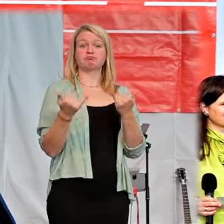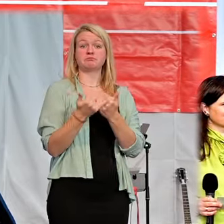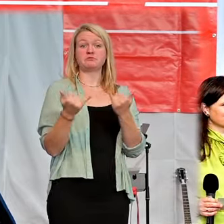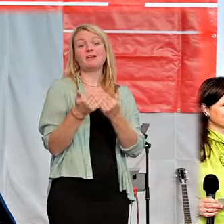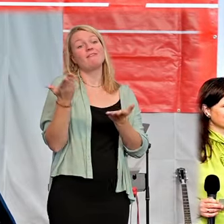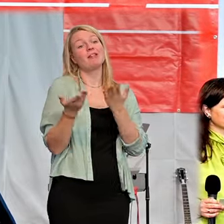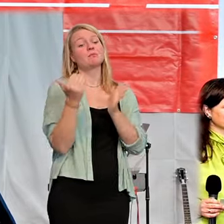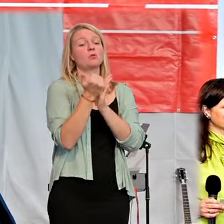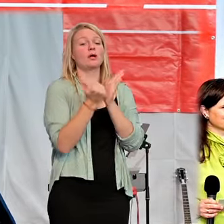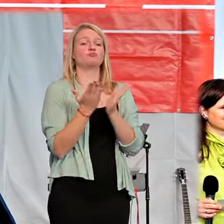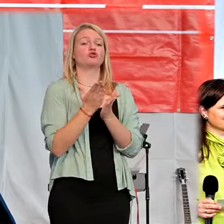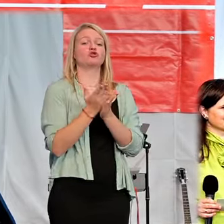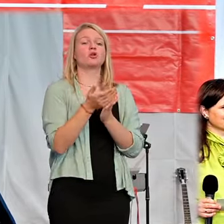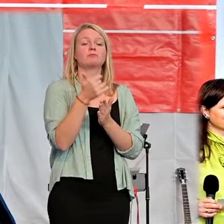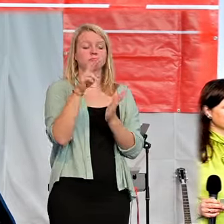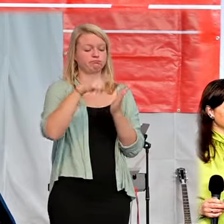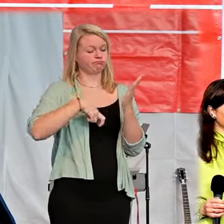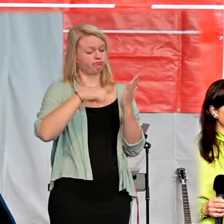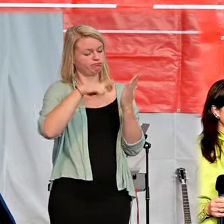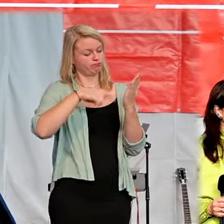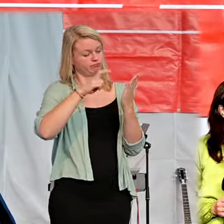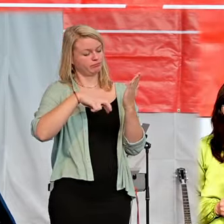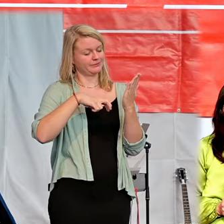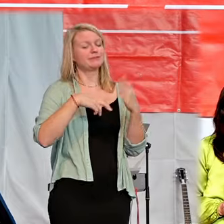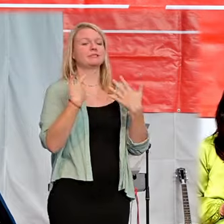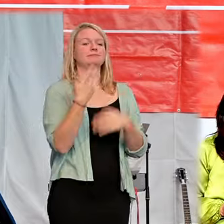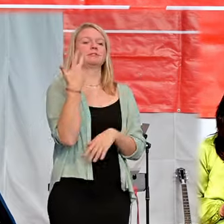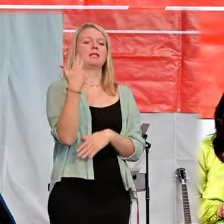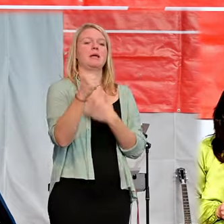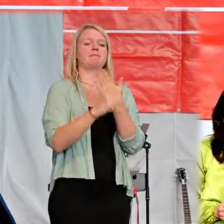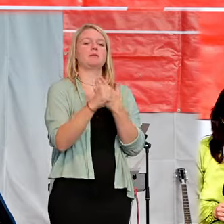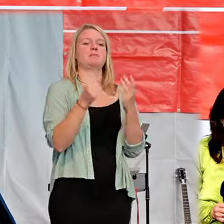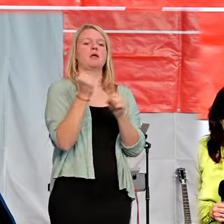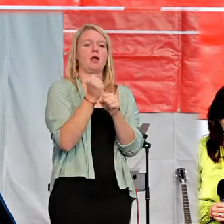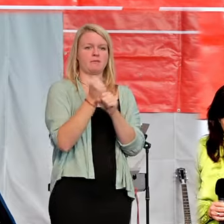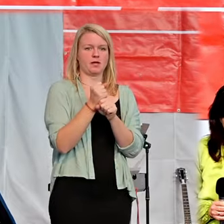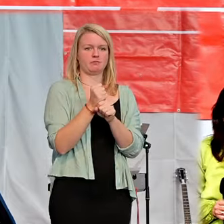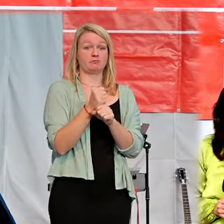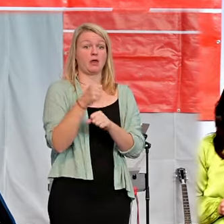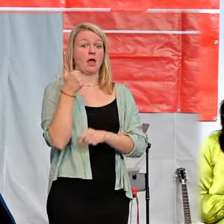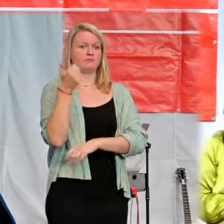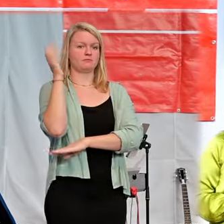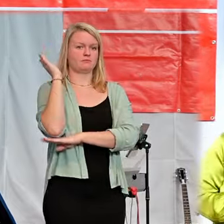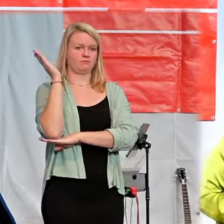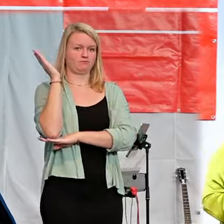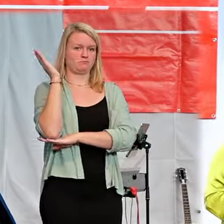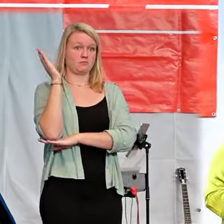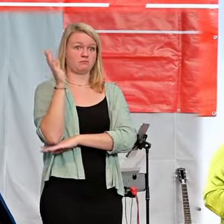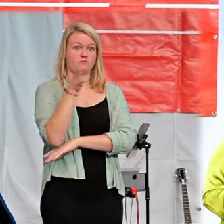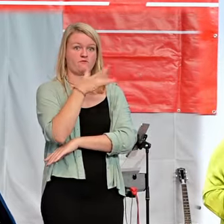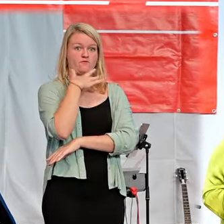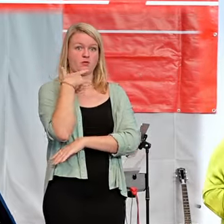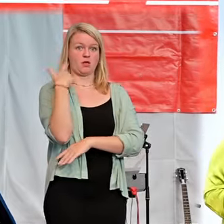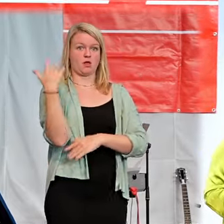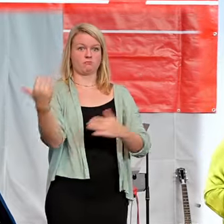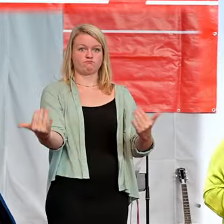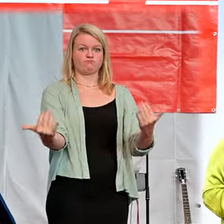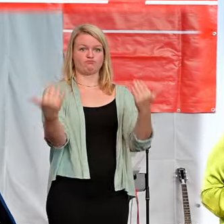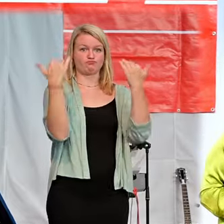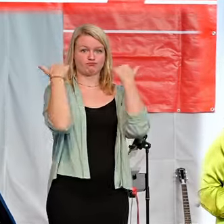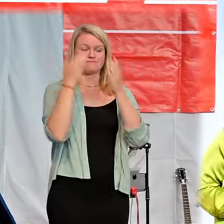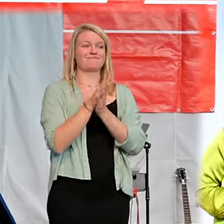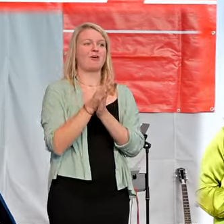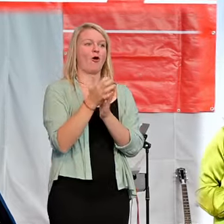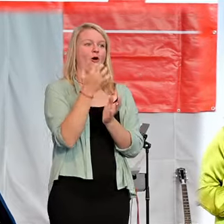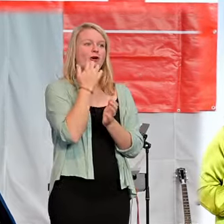gelesen. 3 Bibelarbeiten und eine Predigt. Das ist richtig viel. Und ich hoffe, alle sind